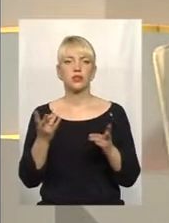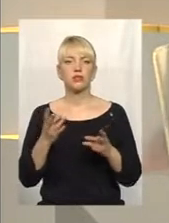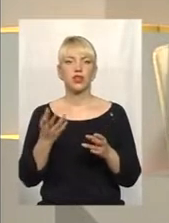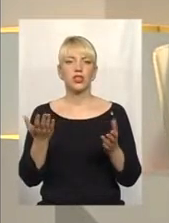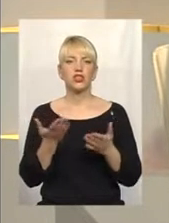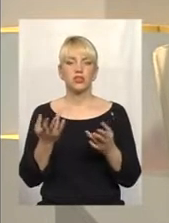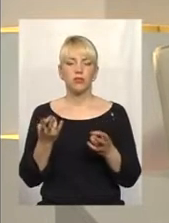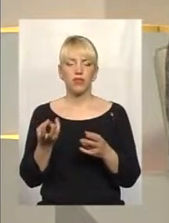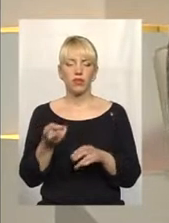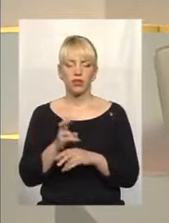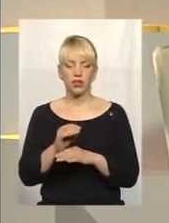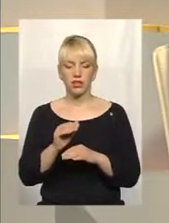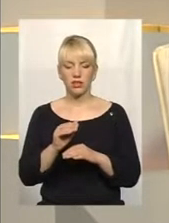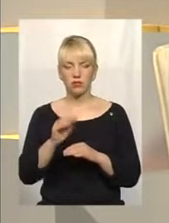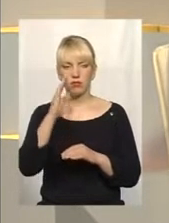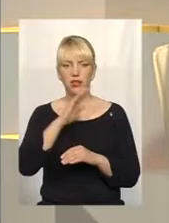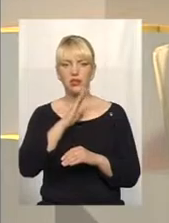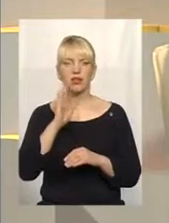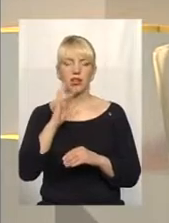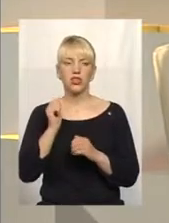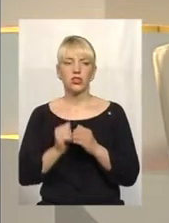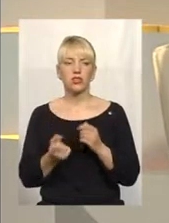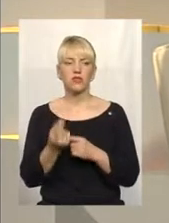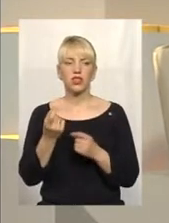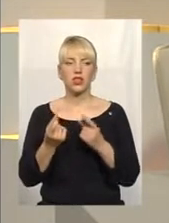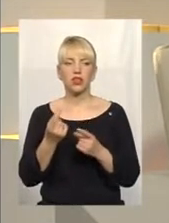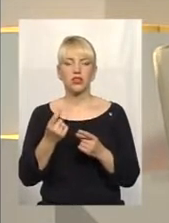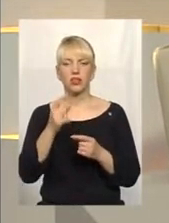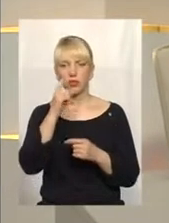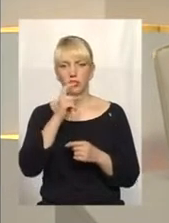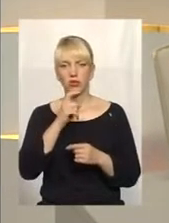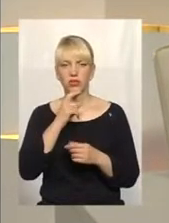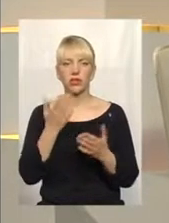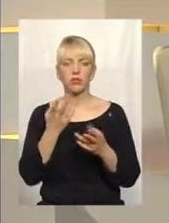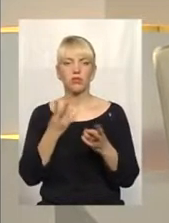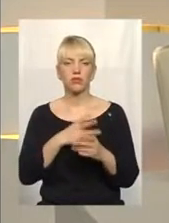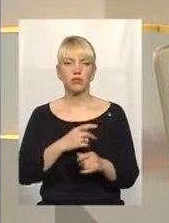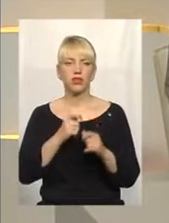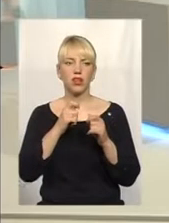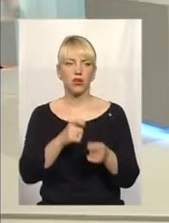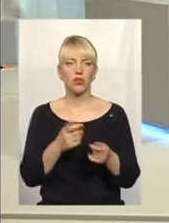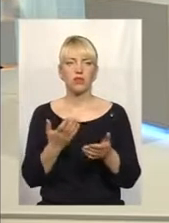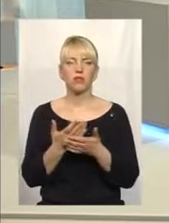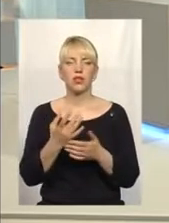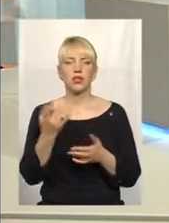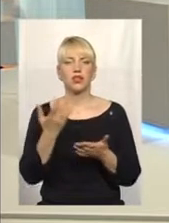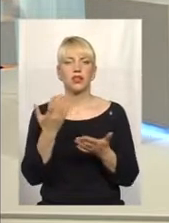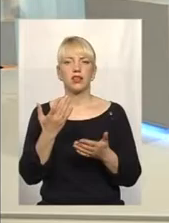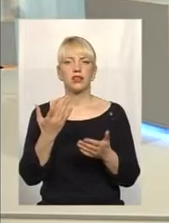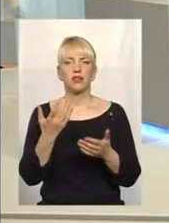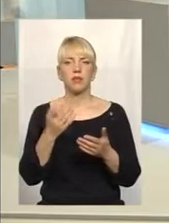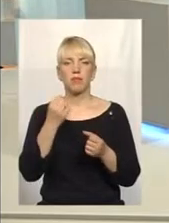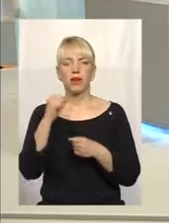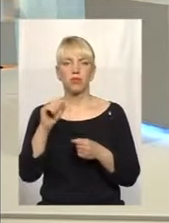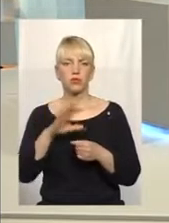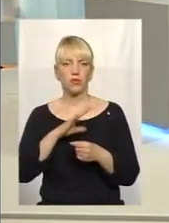дуже часто виникають якісь конфлікти, непорозуміння, які це мають бути нагороди, це має бути такий республіканський рівень переможців,